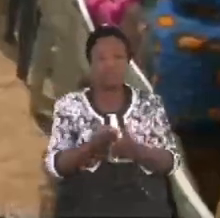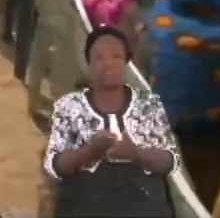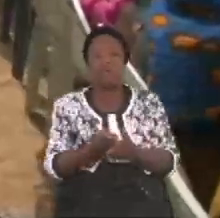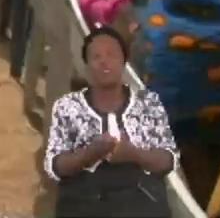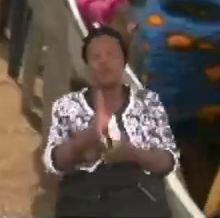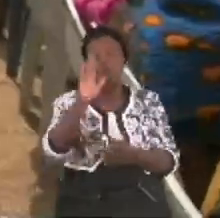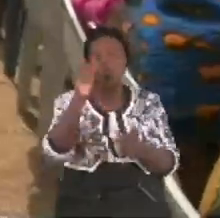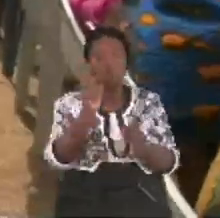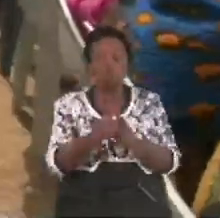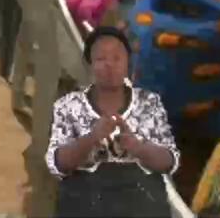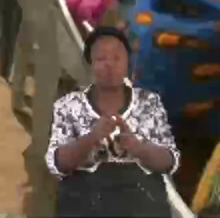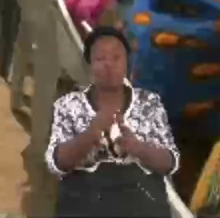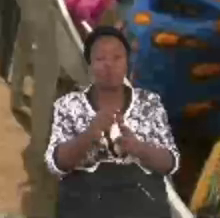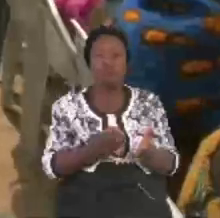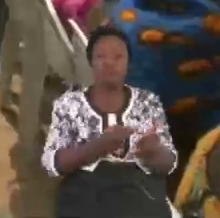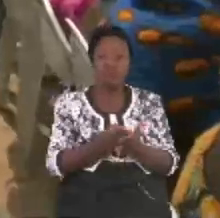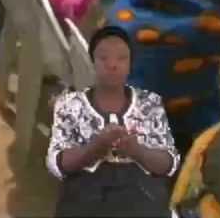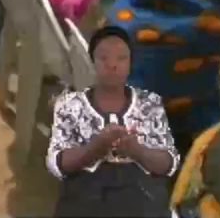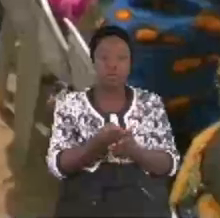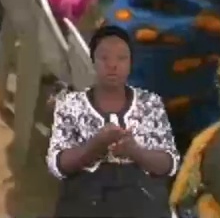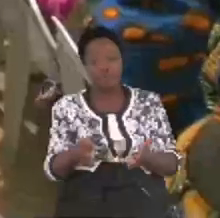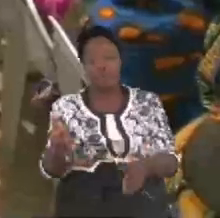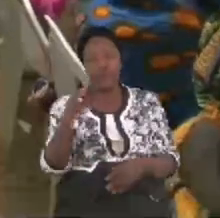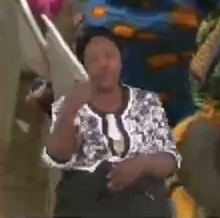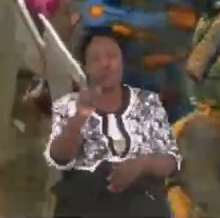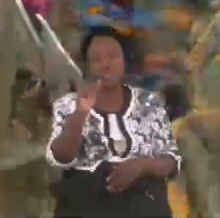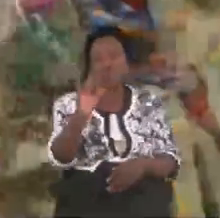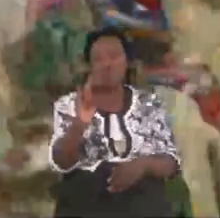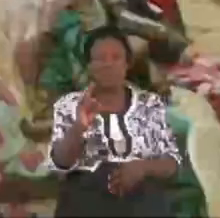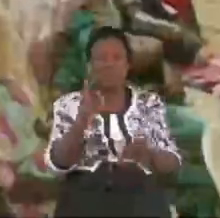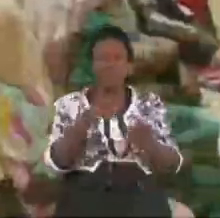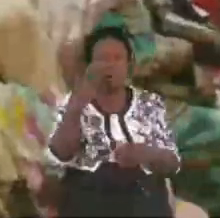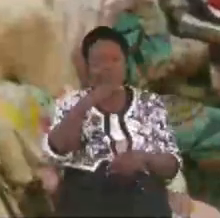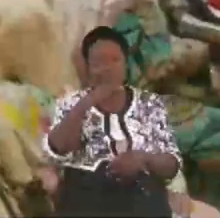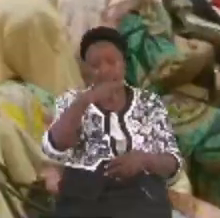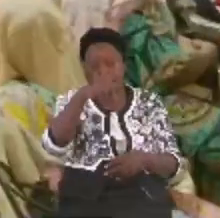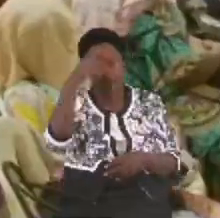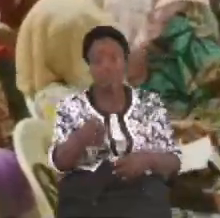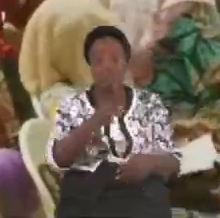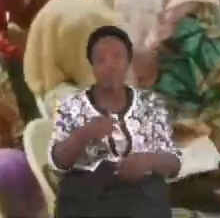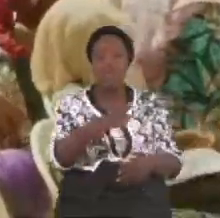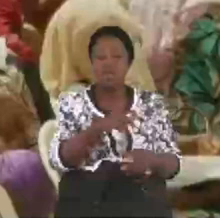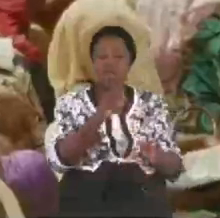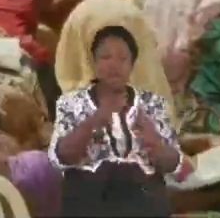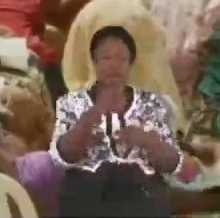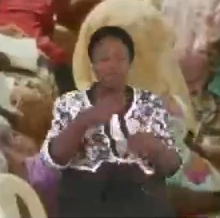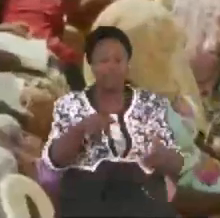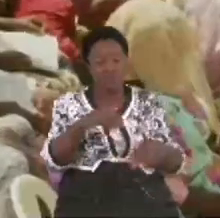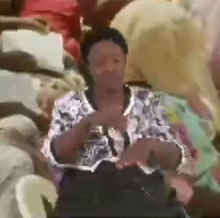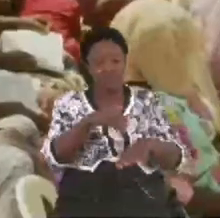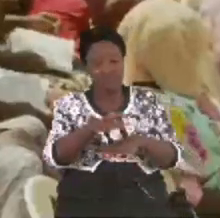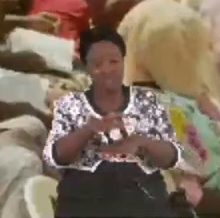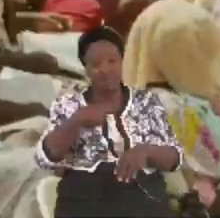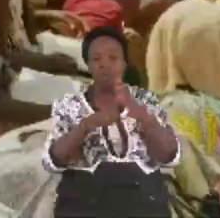vérité. Dans le verset 18, il dit, comme tu m'as envoyé dans le monde, je les